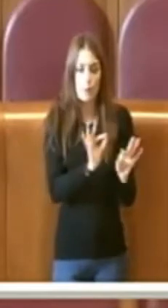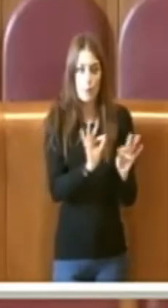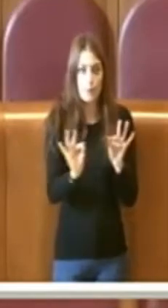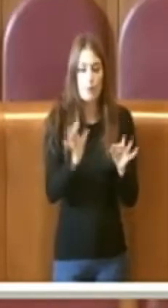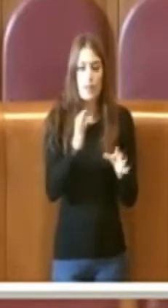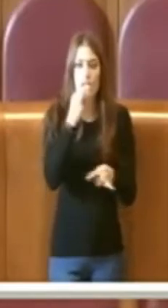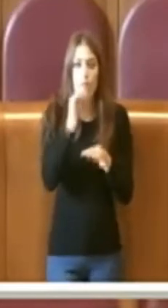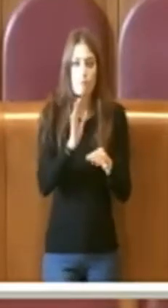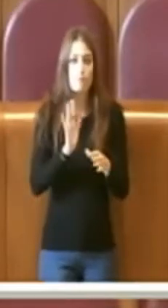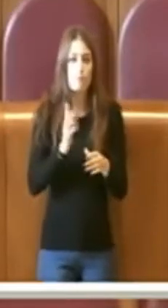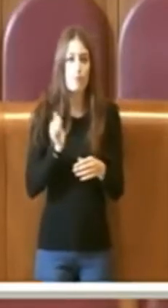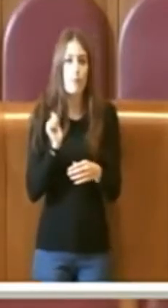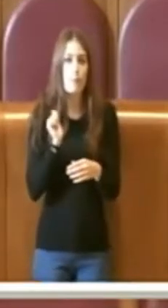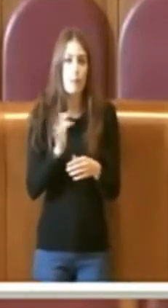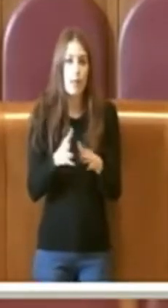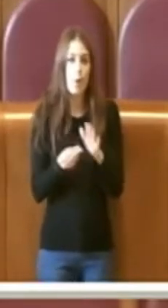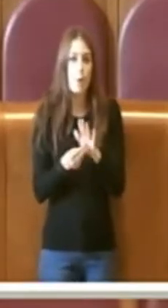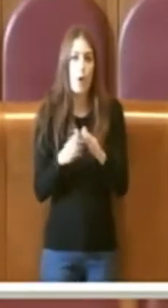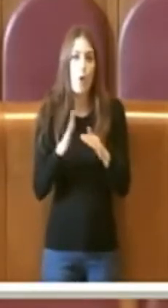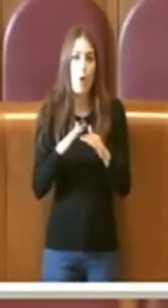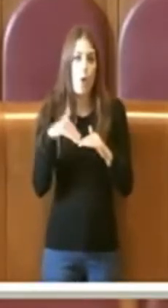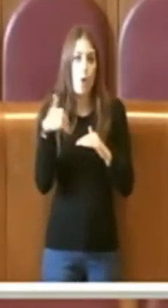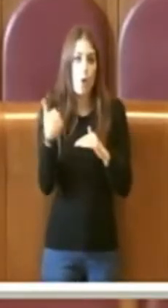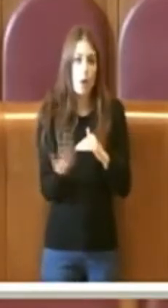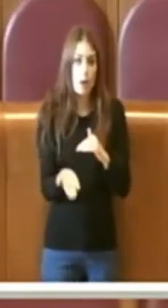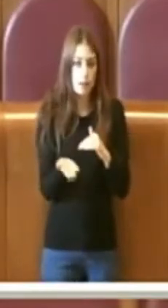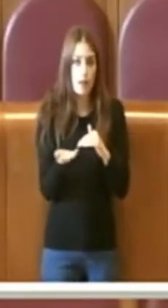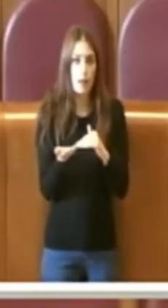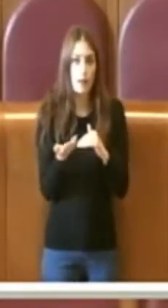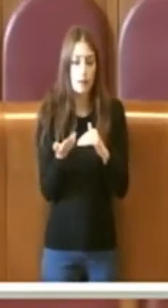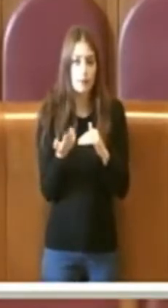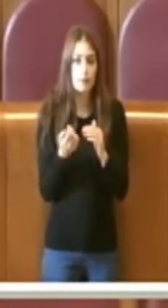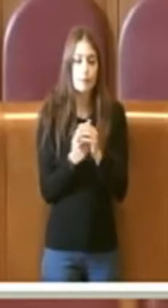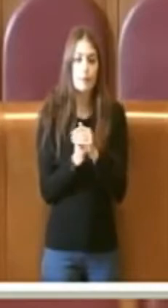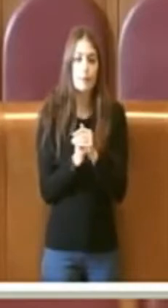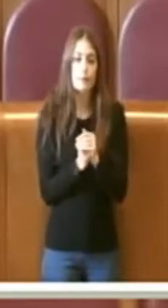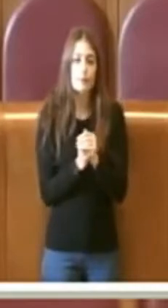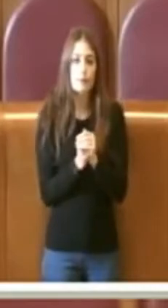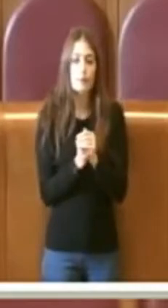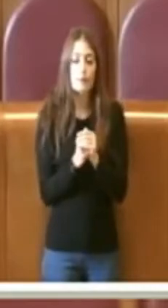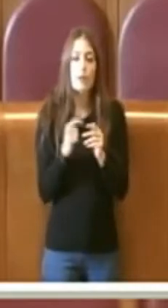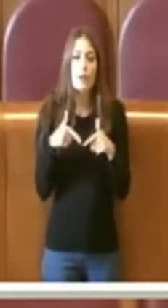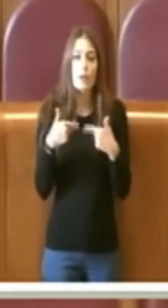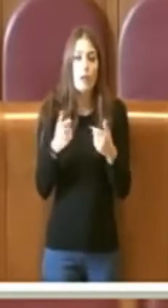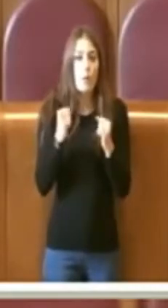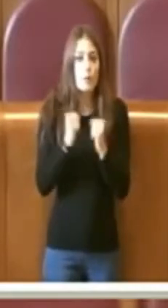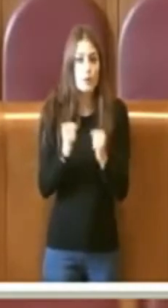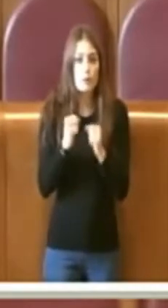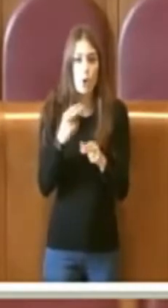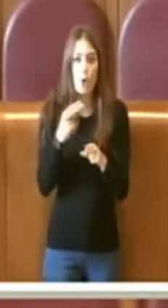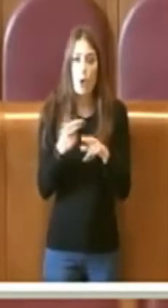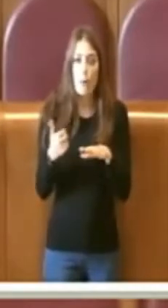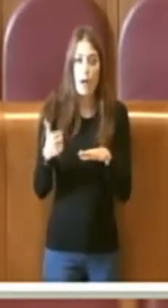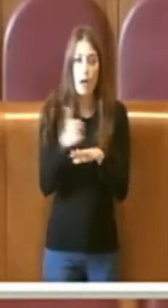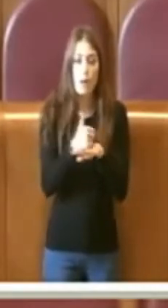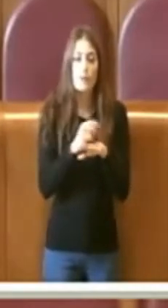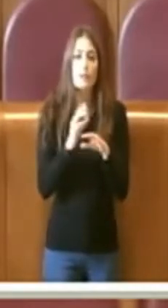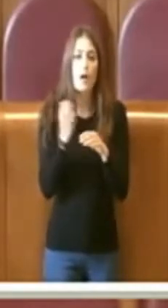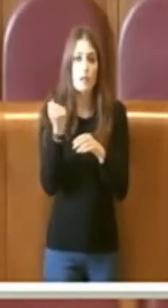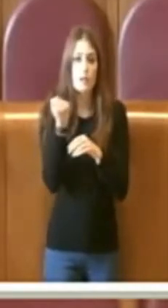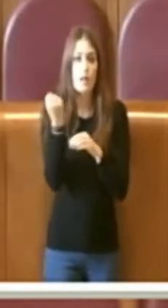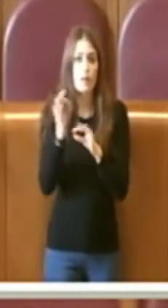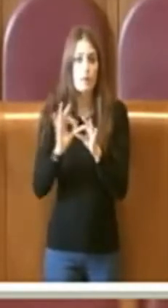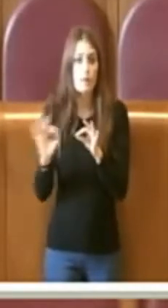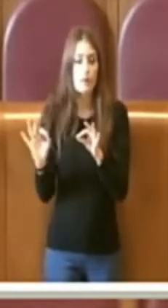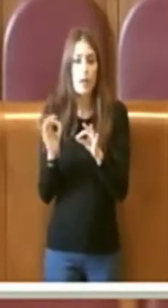oltre 1.000 operatori che hanno permesso a Roma Capitale di avere una serie di servizi,